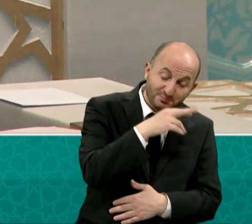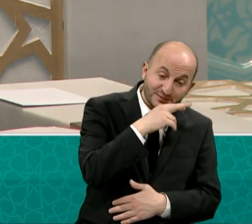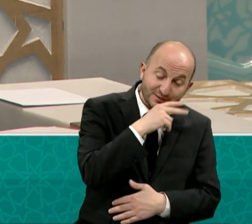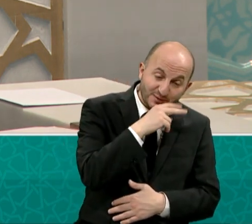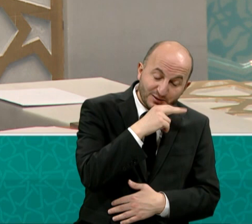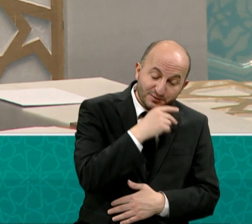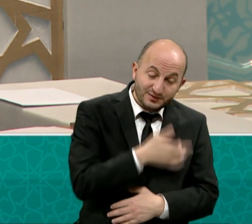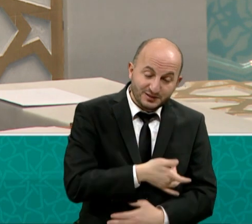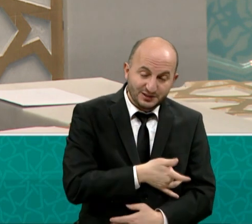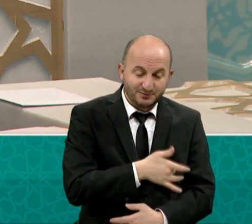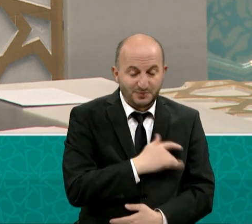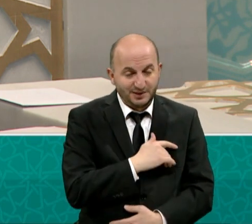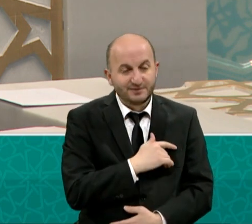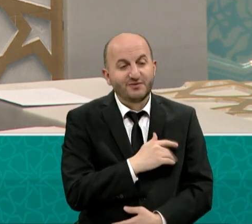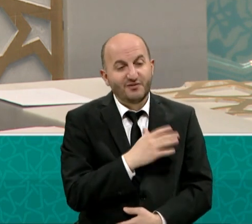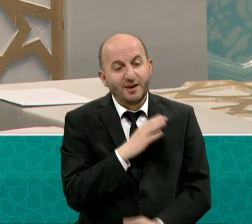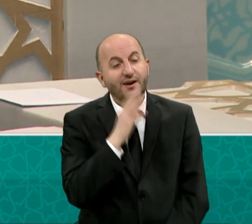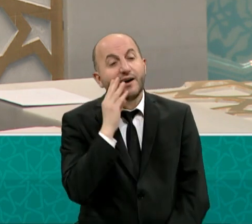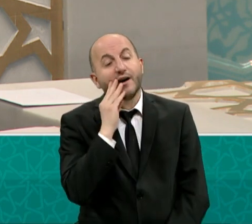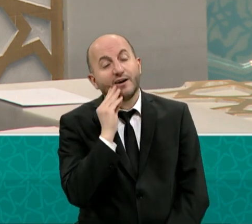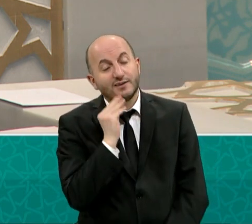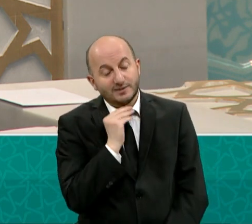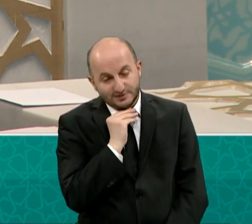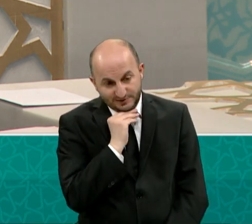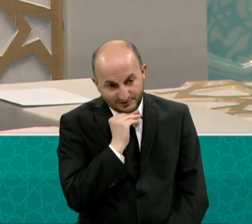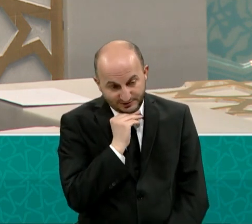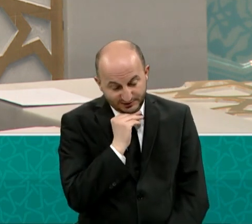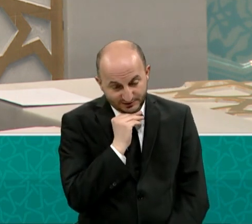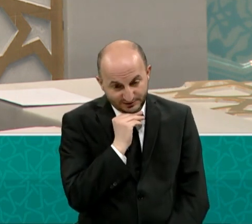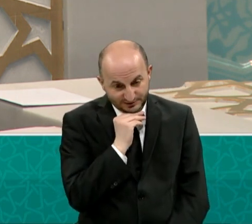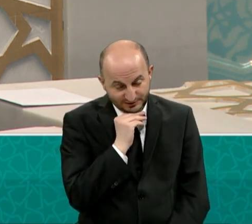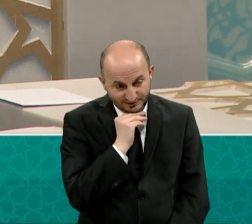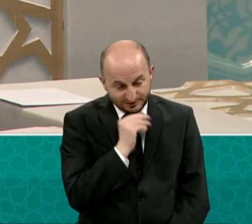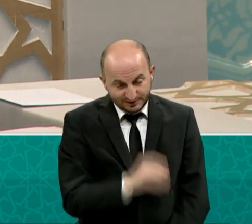diyor, o imanın bir yansımasıdır. İslam bu işte.